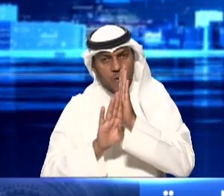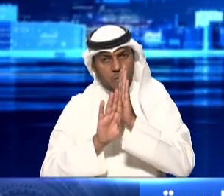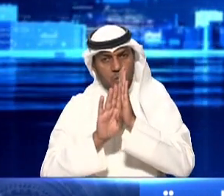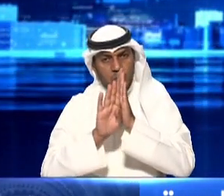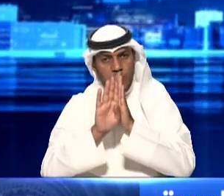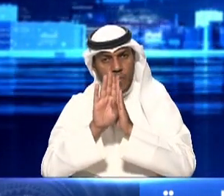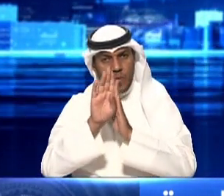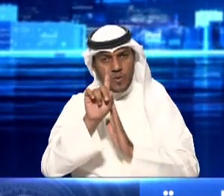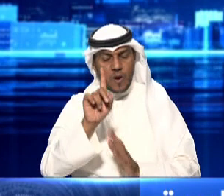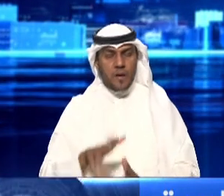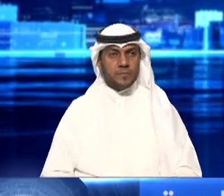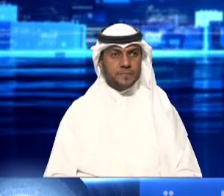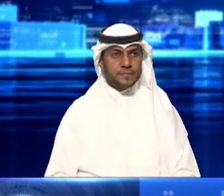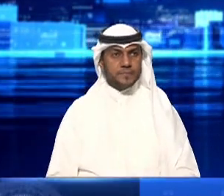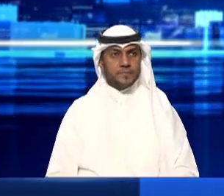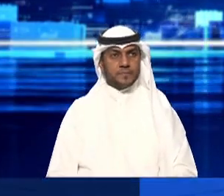التقدم والازدهار.